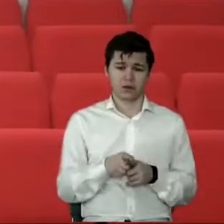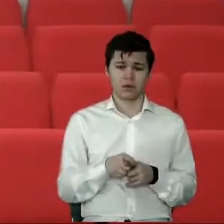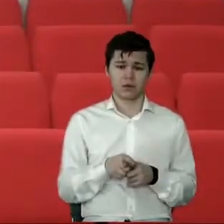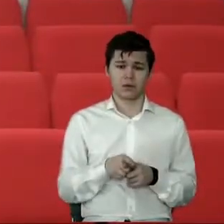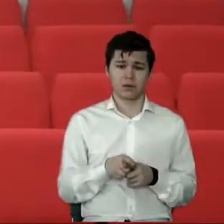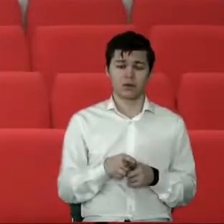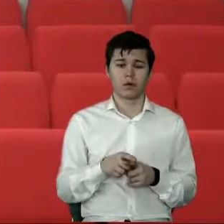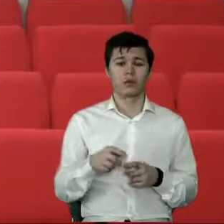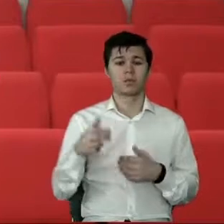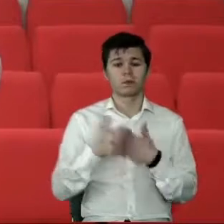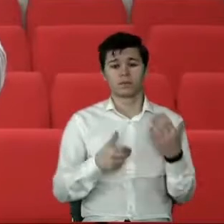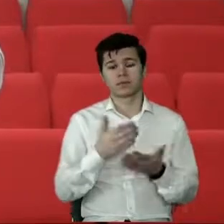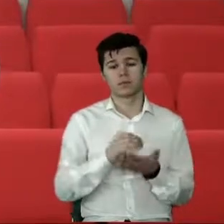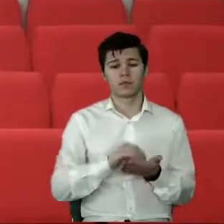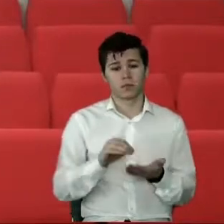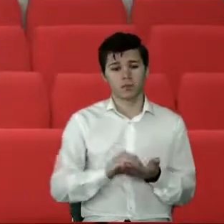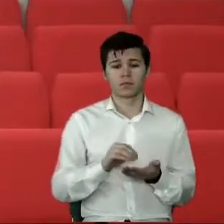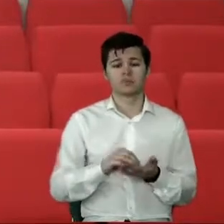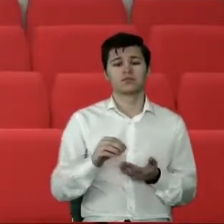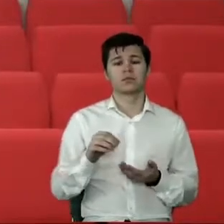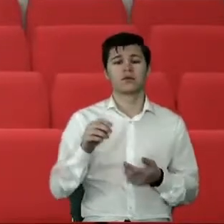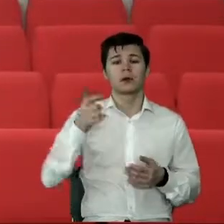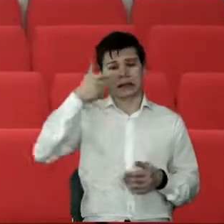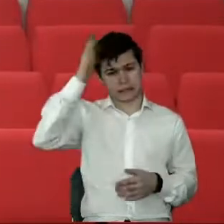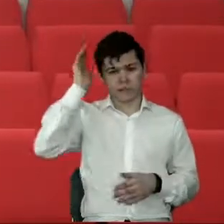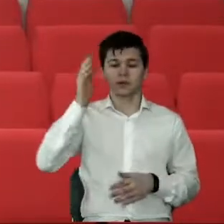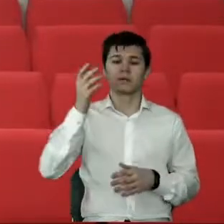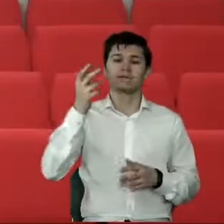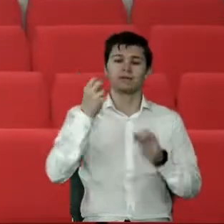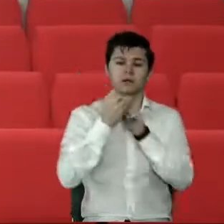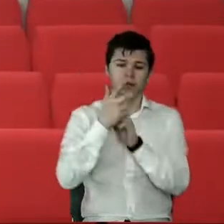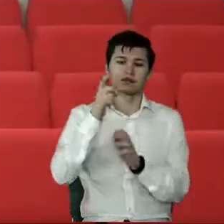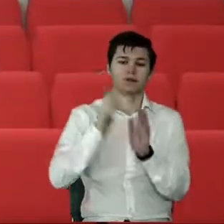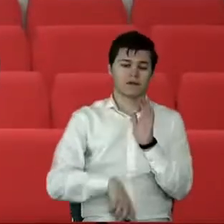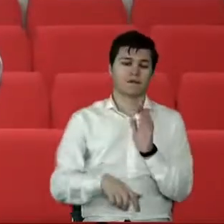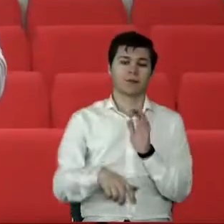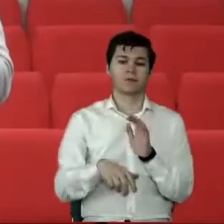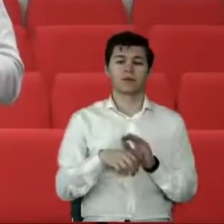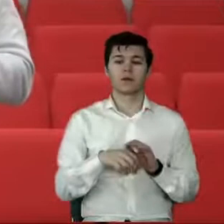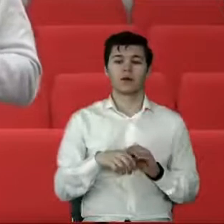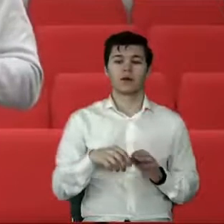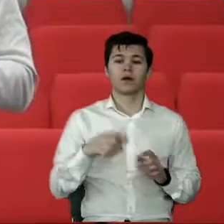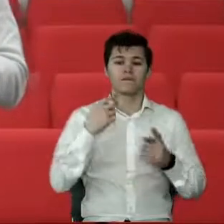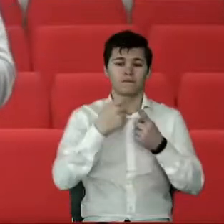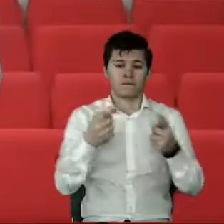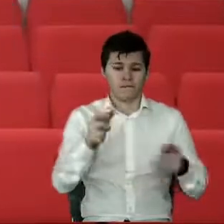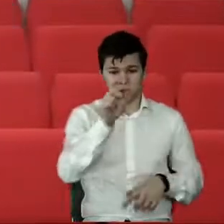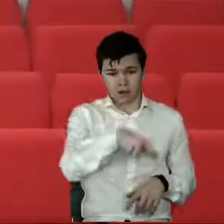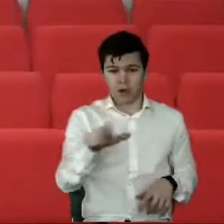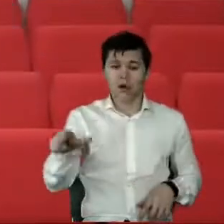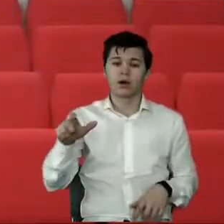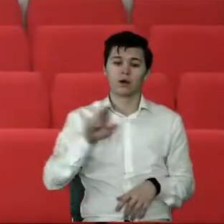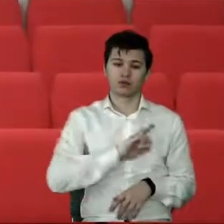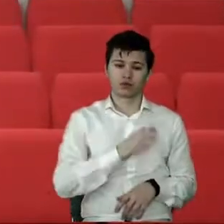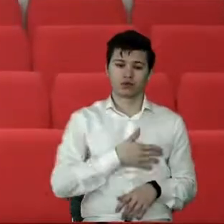единственное место про власть, которое похоже по смыслу. Это Римлянам 13 глава, 1 стих. «Всякая душа да будет покорна